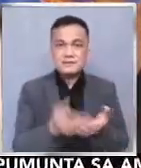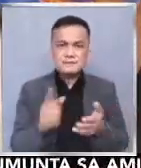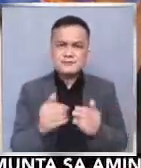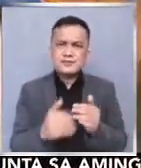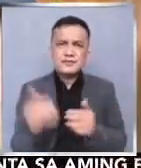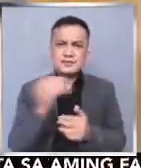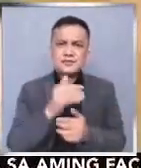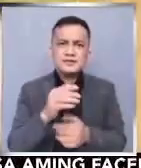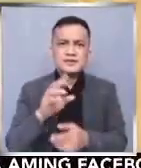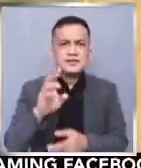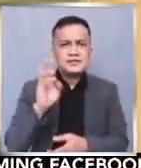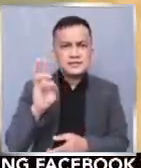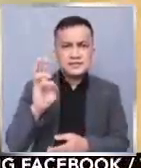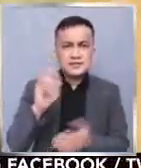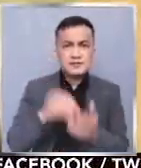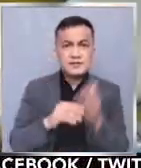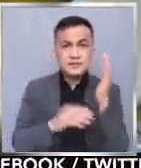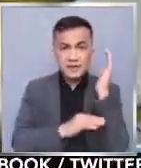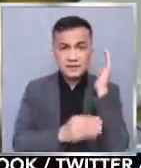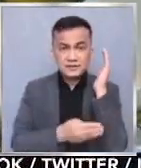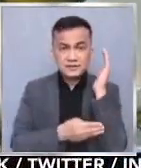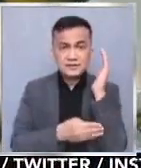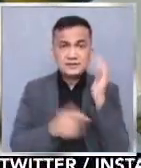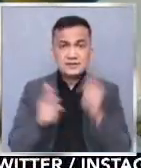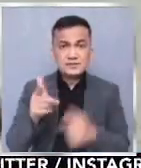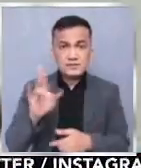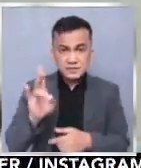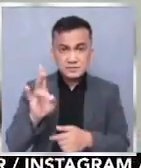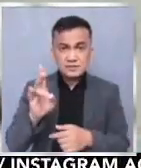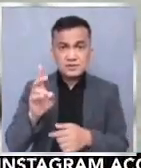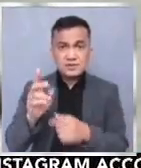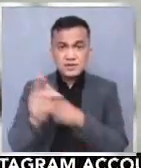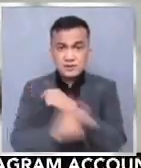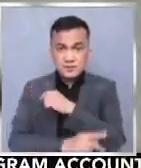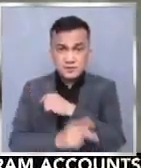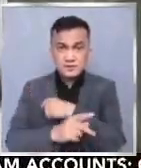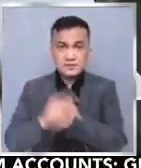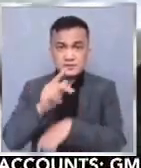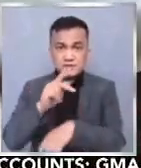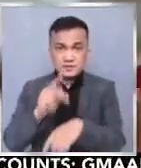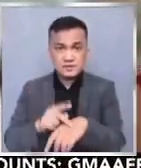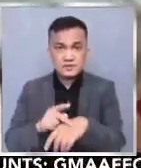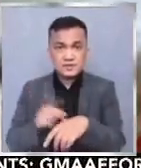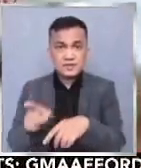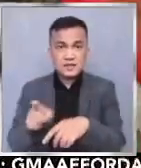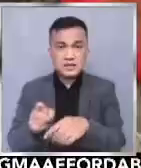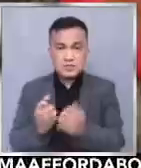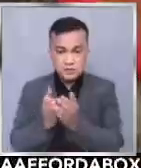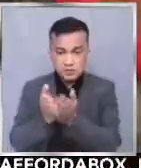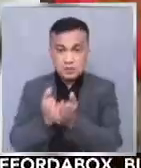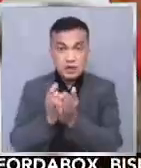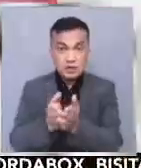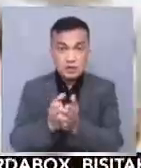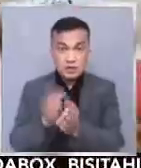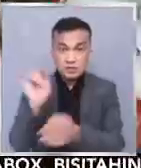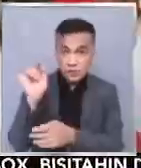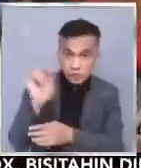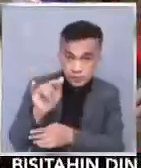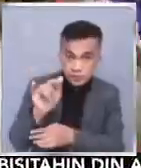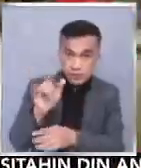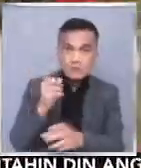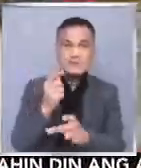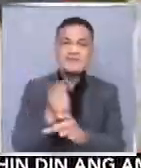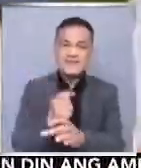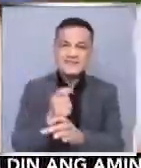60,000 bag sa 27 na probinsya sa bansa, lula ng bangka, eroplano at truck. Sinigurado